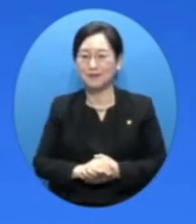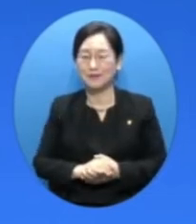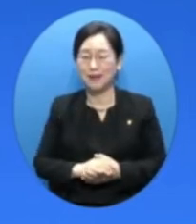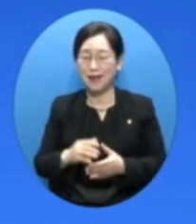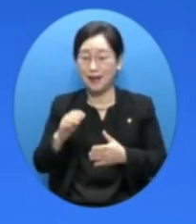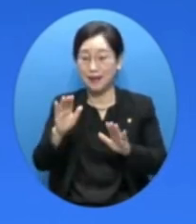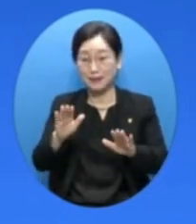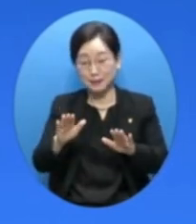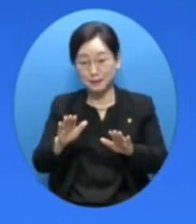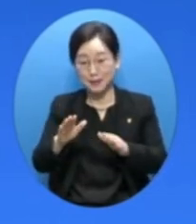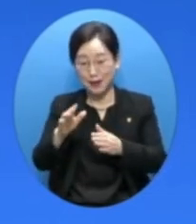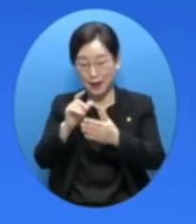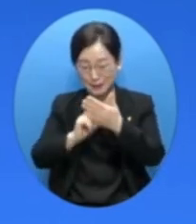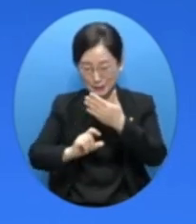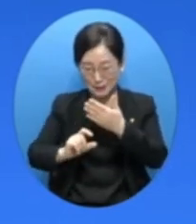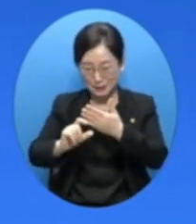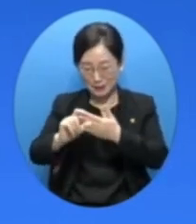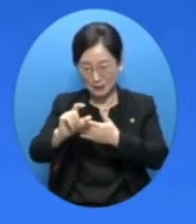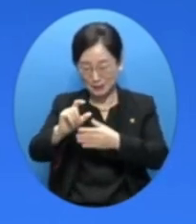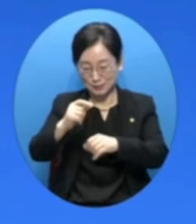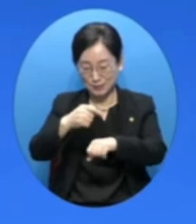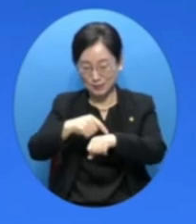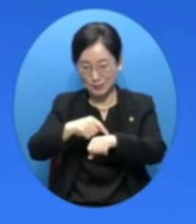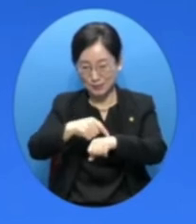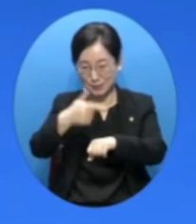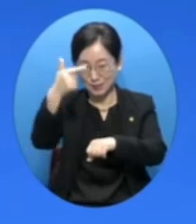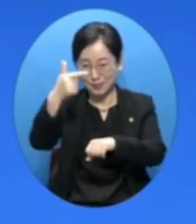아침 6시 정시에 일어나셔서